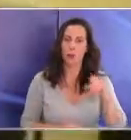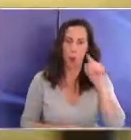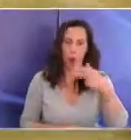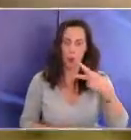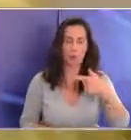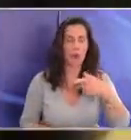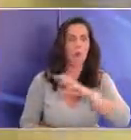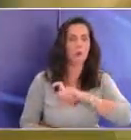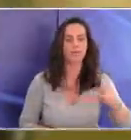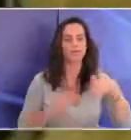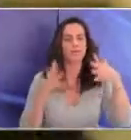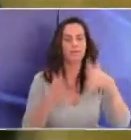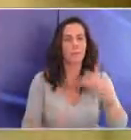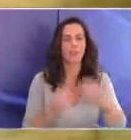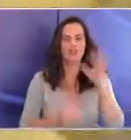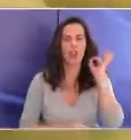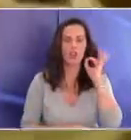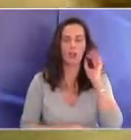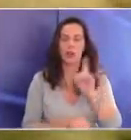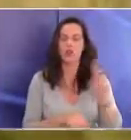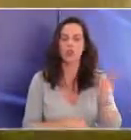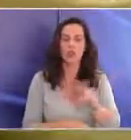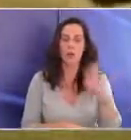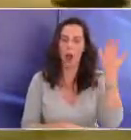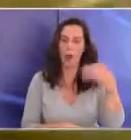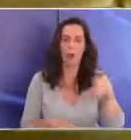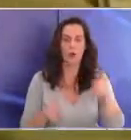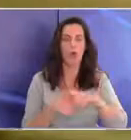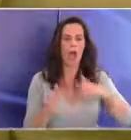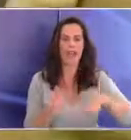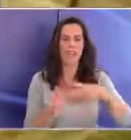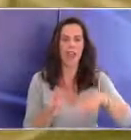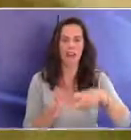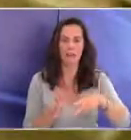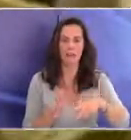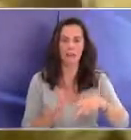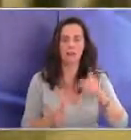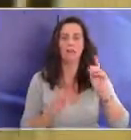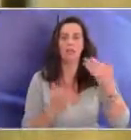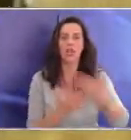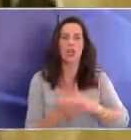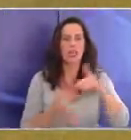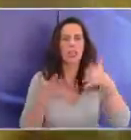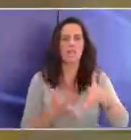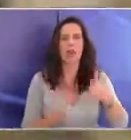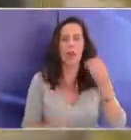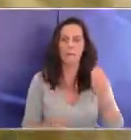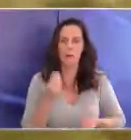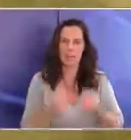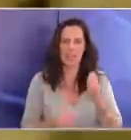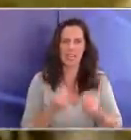גסקווין מואשם בתקיפה מינית של אישה בזמן שהשניים שהו על אותה רכבת. האישום מוגדר כתקיפה מינית